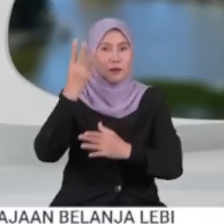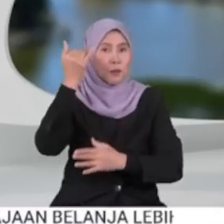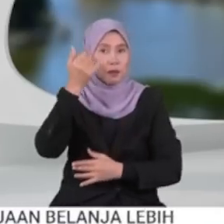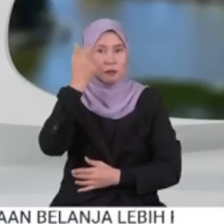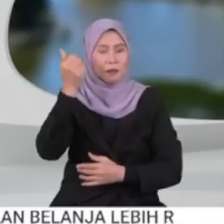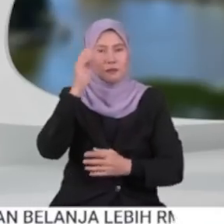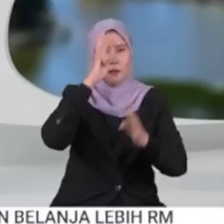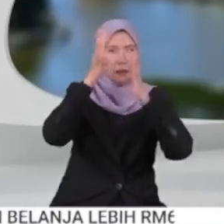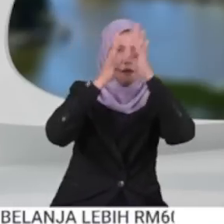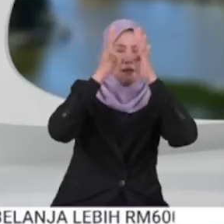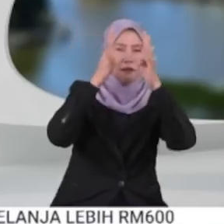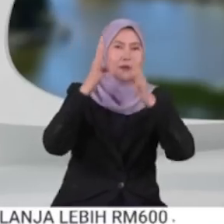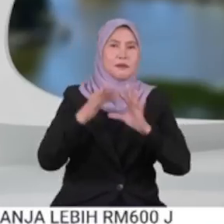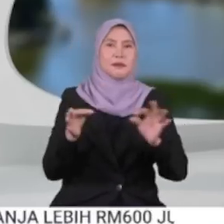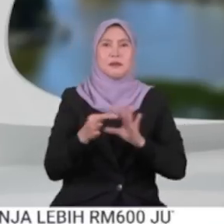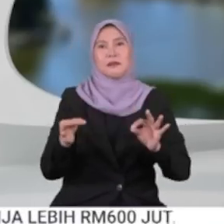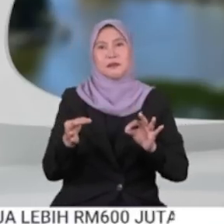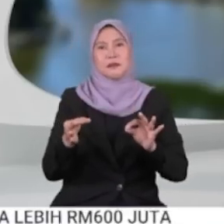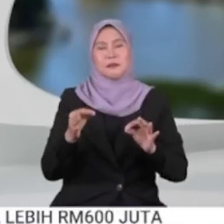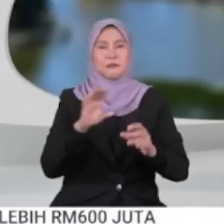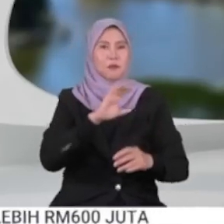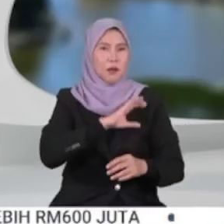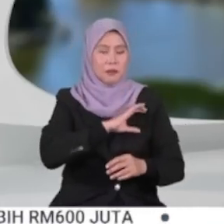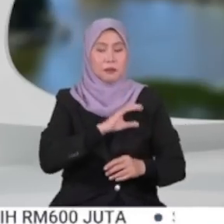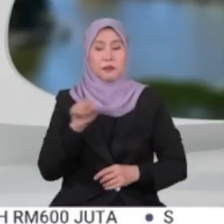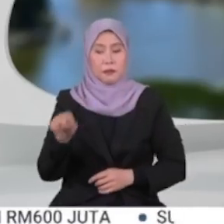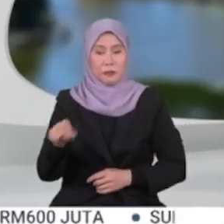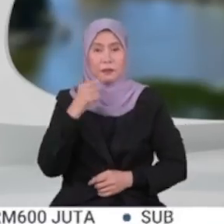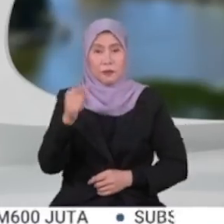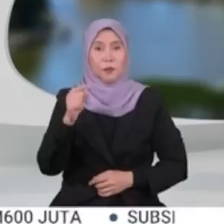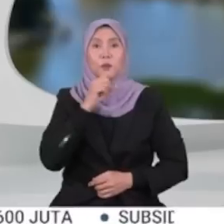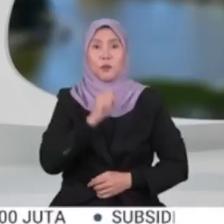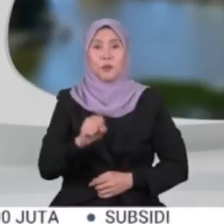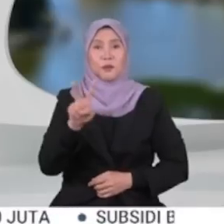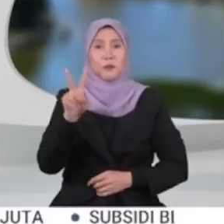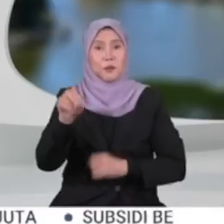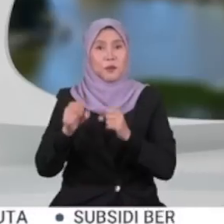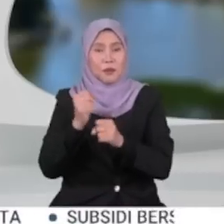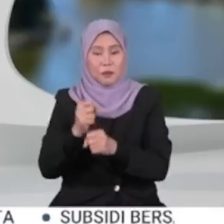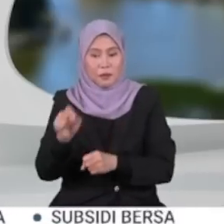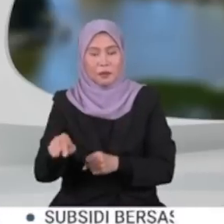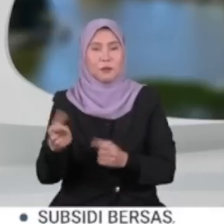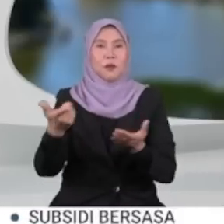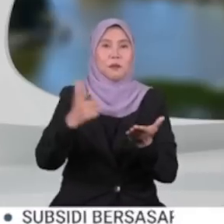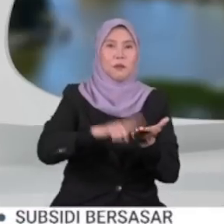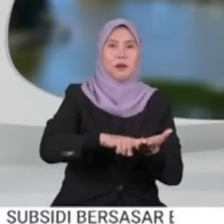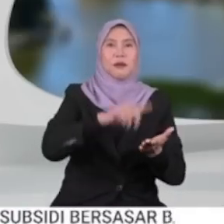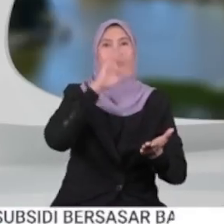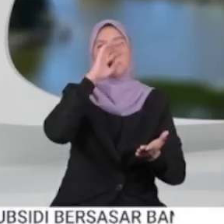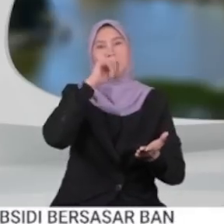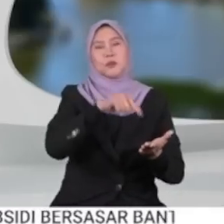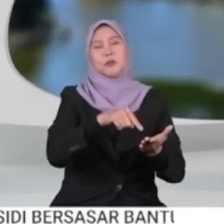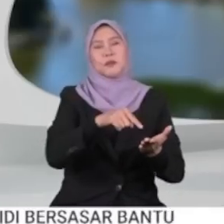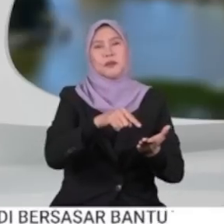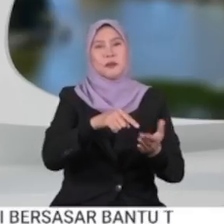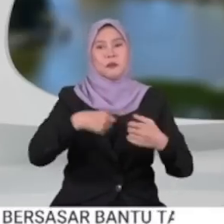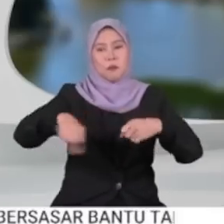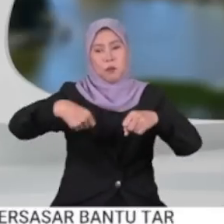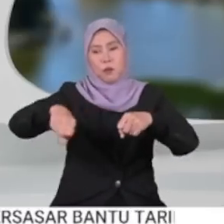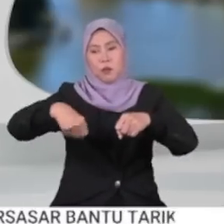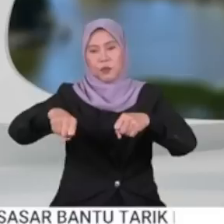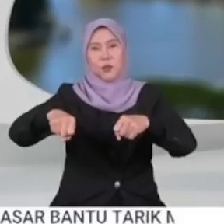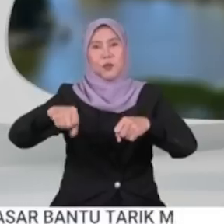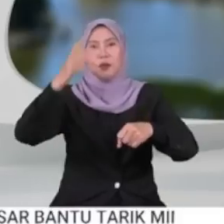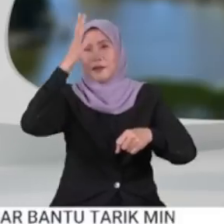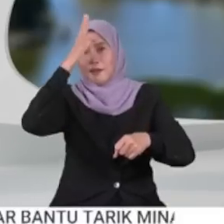kerana mereka-reka cerita kepada pihak polis. Katanya lelaki berumur 20 tahun itu telah membuat laporan palsu mengatakan